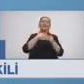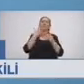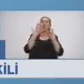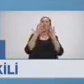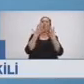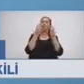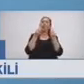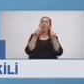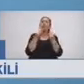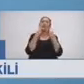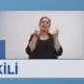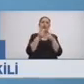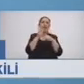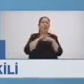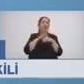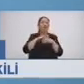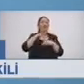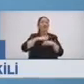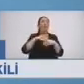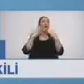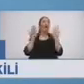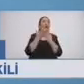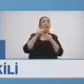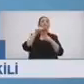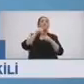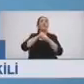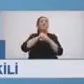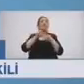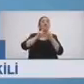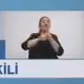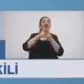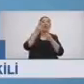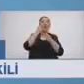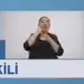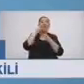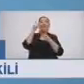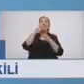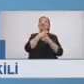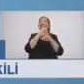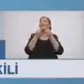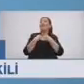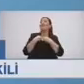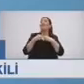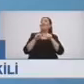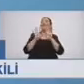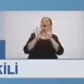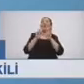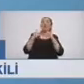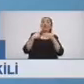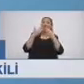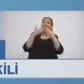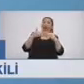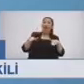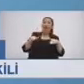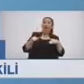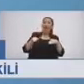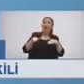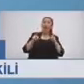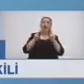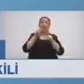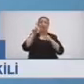yapmak istiyoruz ama meclis ve hükümet buna izin vermiyor, engelliyor şeklindeki bir algı yaratmak